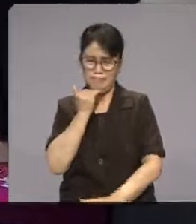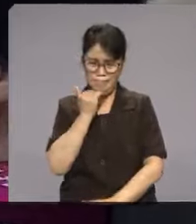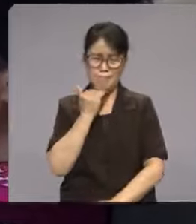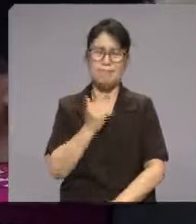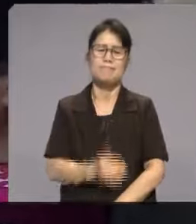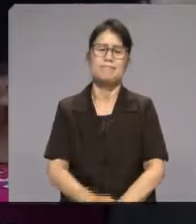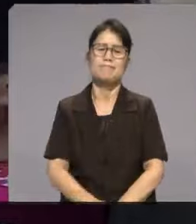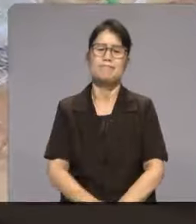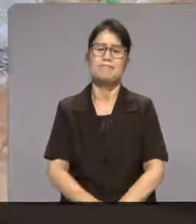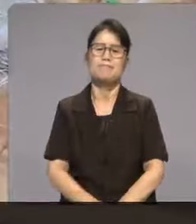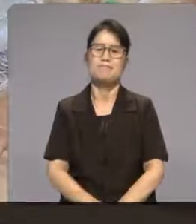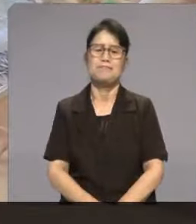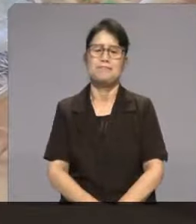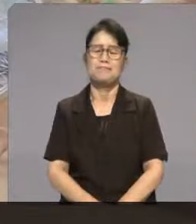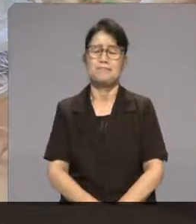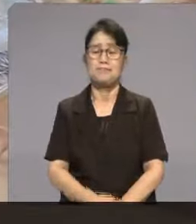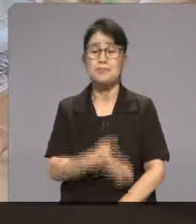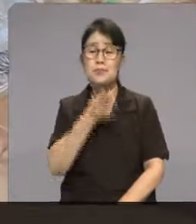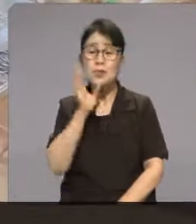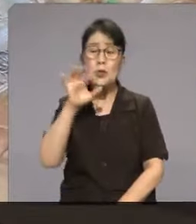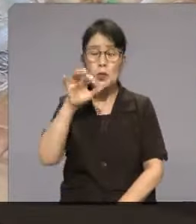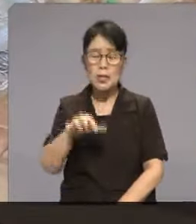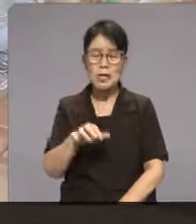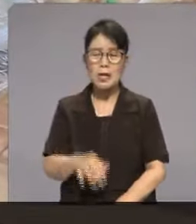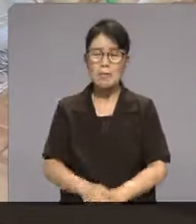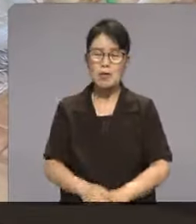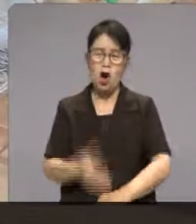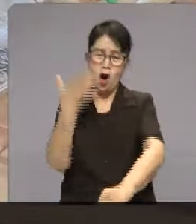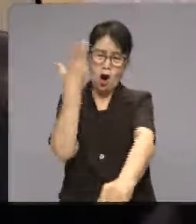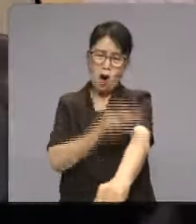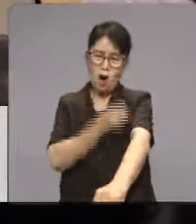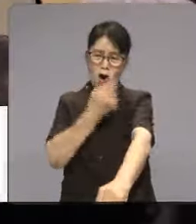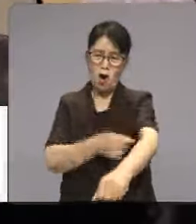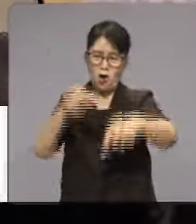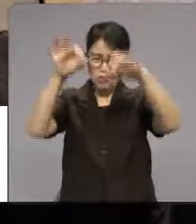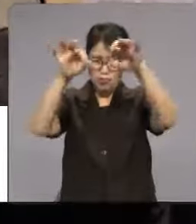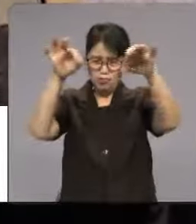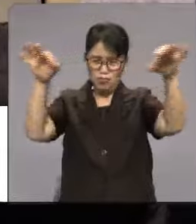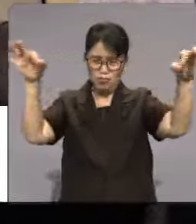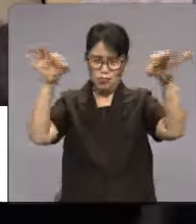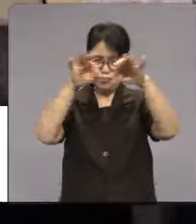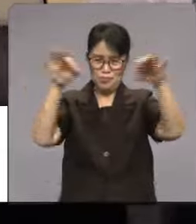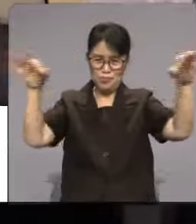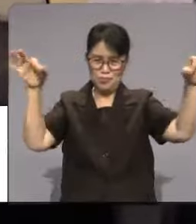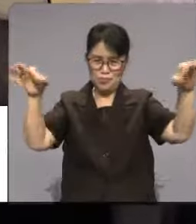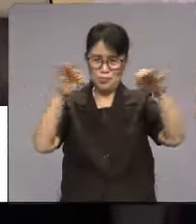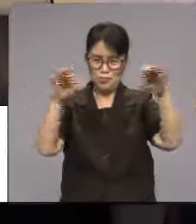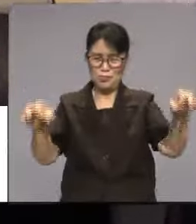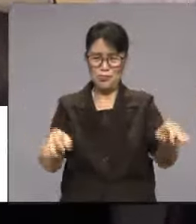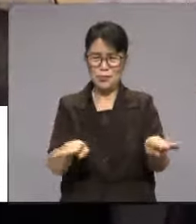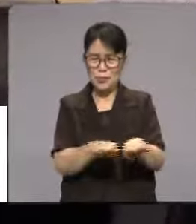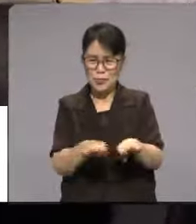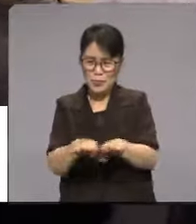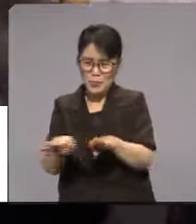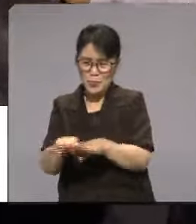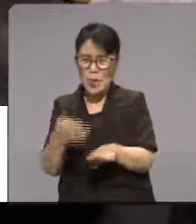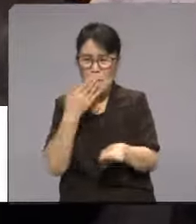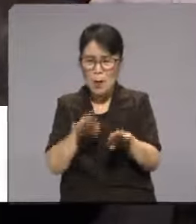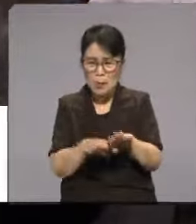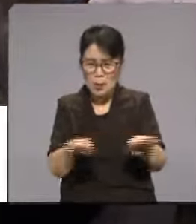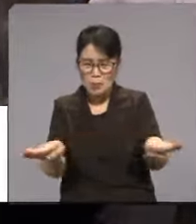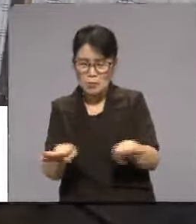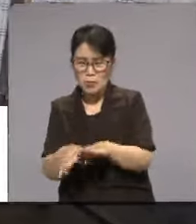기다렸습니다. 경로당 내부에는 수액거리를 빨랫줄로 묶고 밥상을 나란히 붙여 접수대를